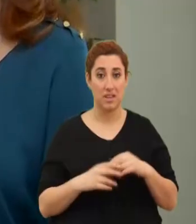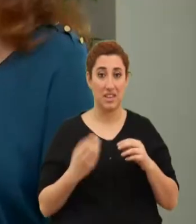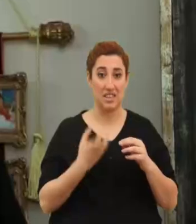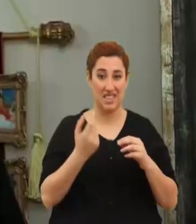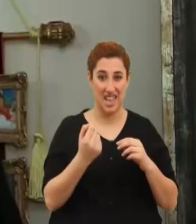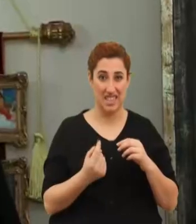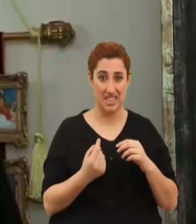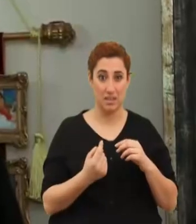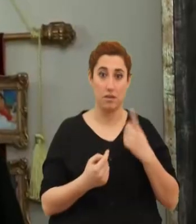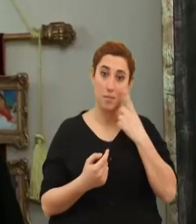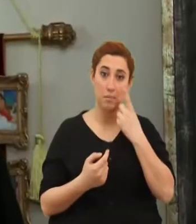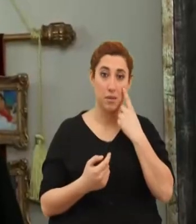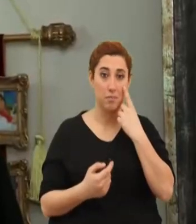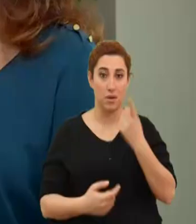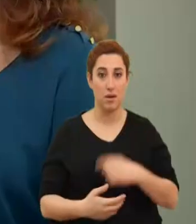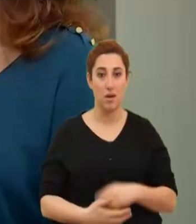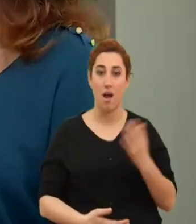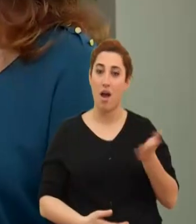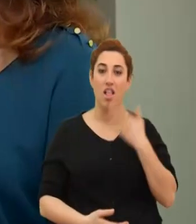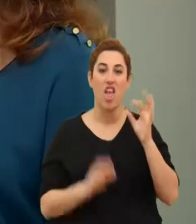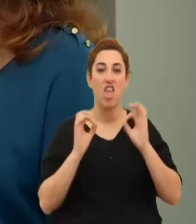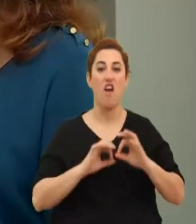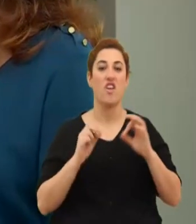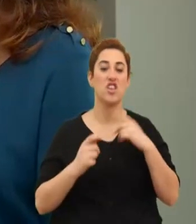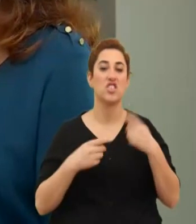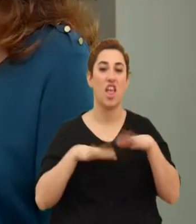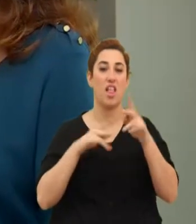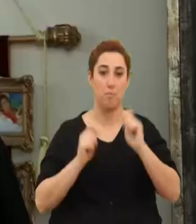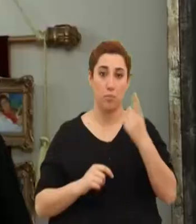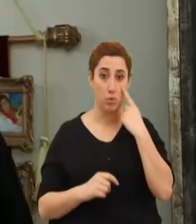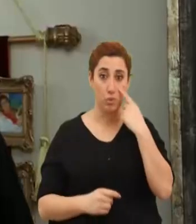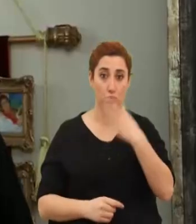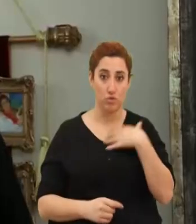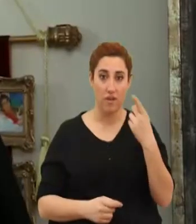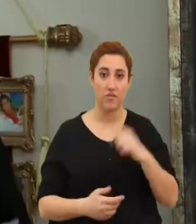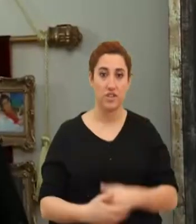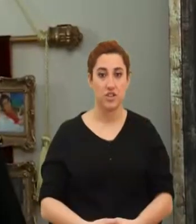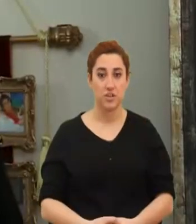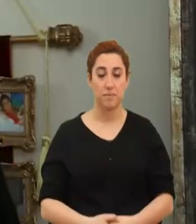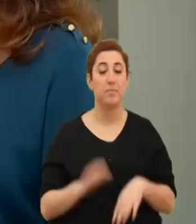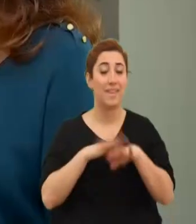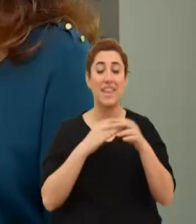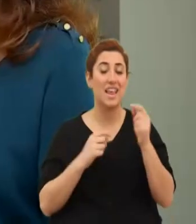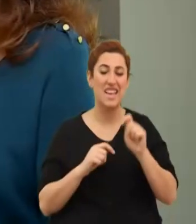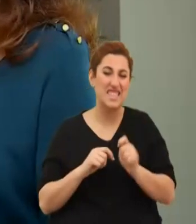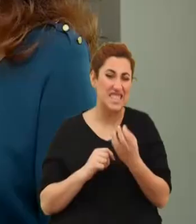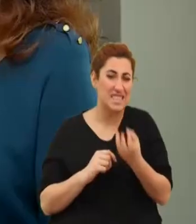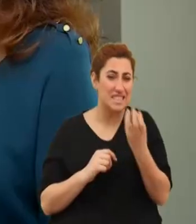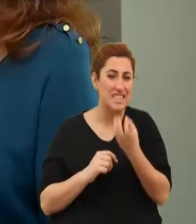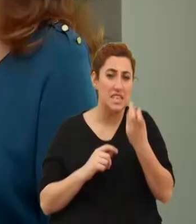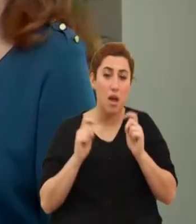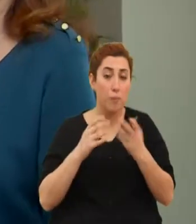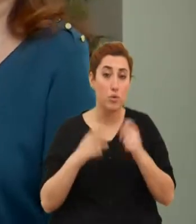ateşte. Bak. Hala yavaşlatma eylemi yapıyor, görüyor musun anneşkocuğum? Niye kısık ateşte yavaş